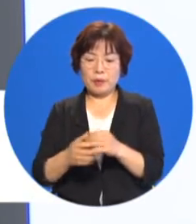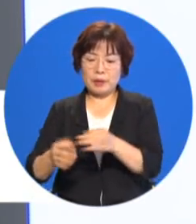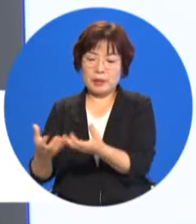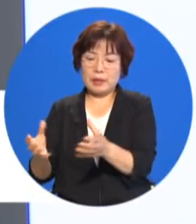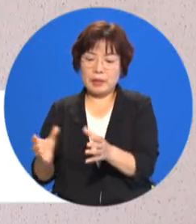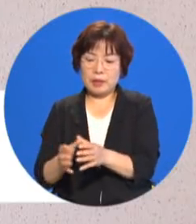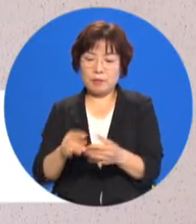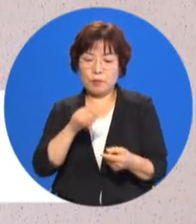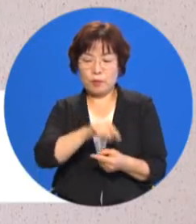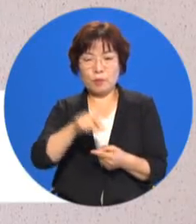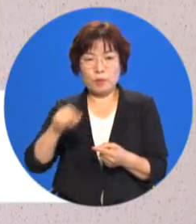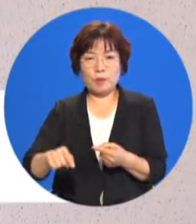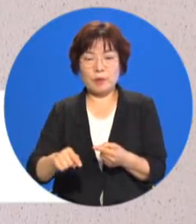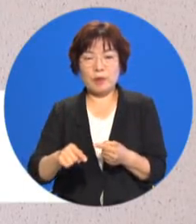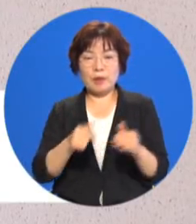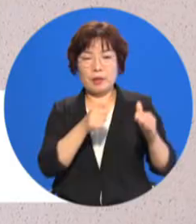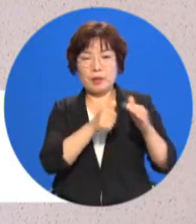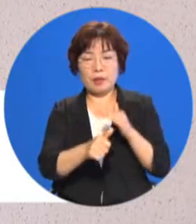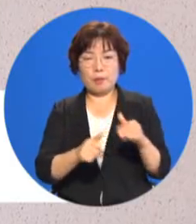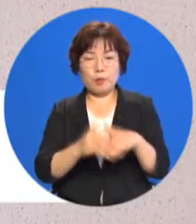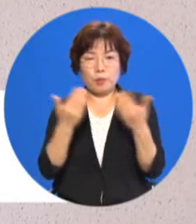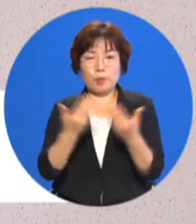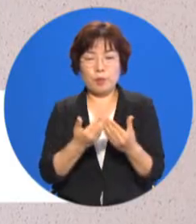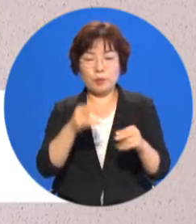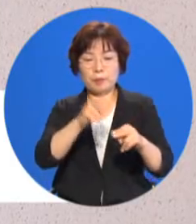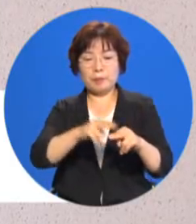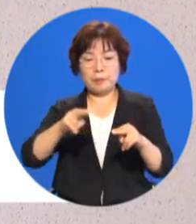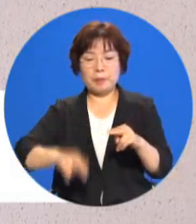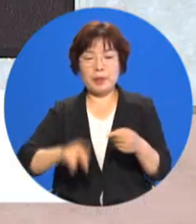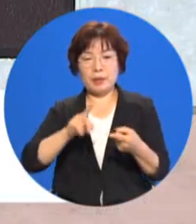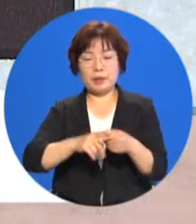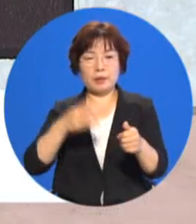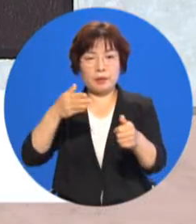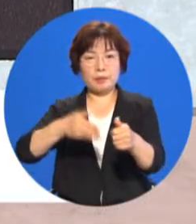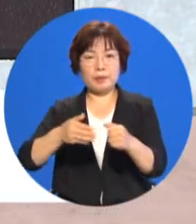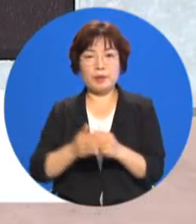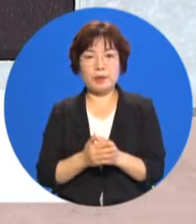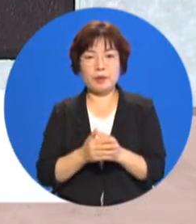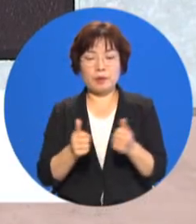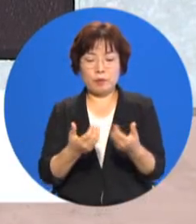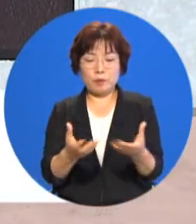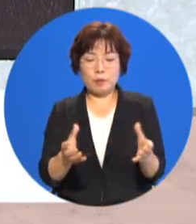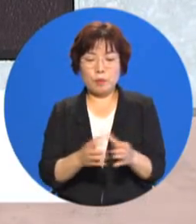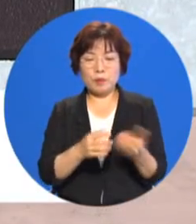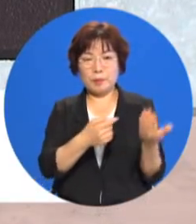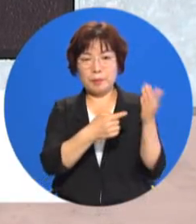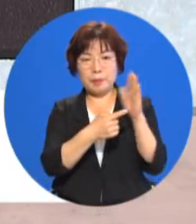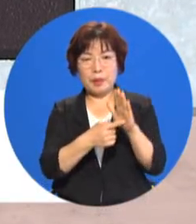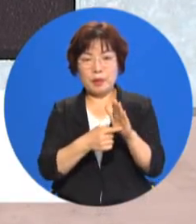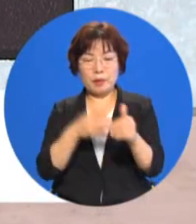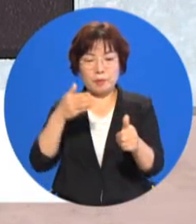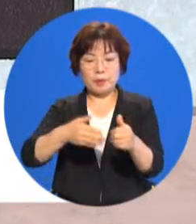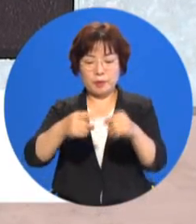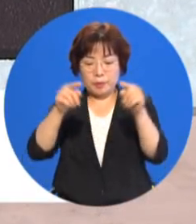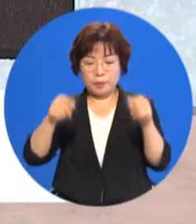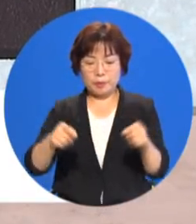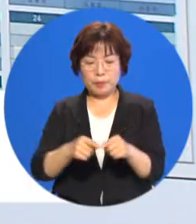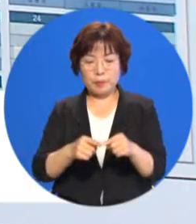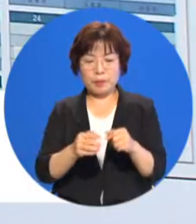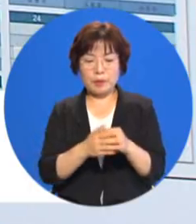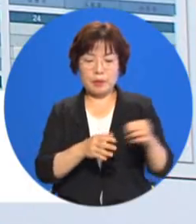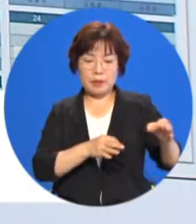상인회 집행부 측에 동반 사퇴를 권고했습니다. 분쟁조정위는 오늘 발표한 권고안을 통해